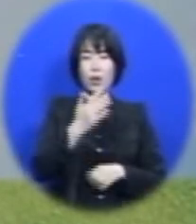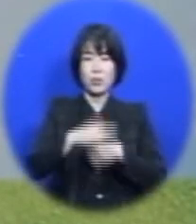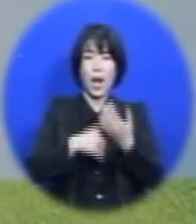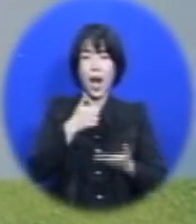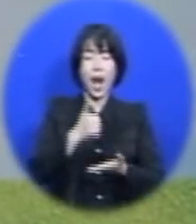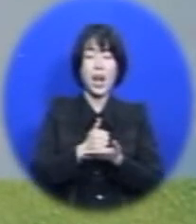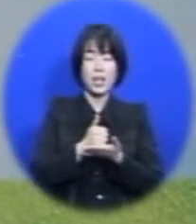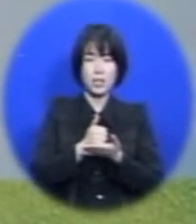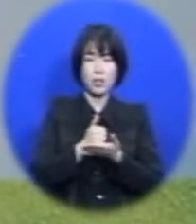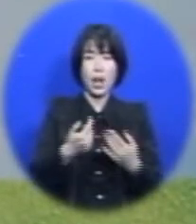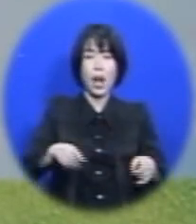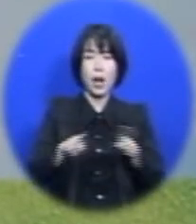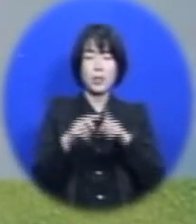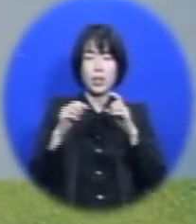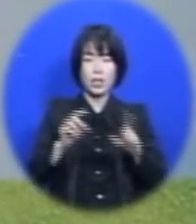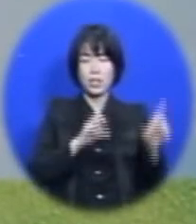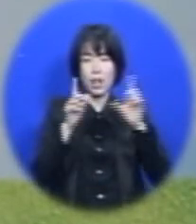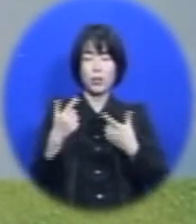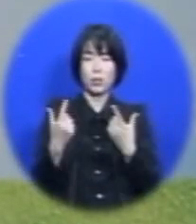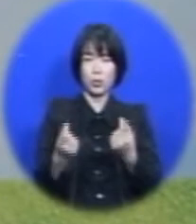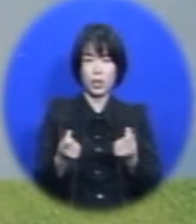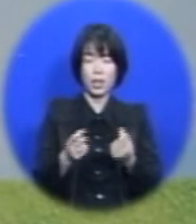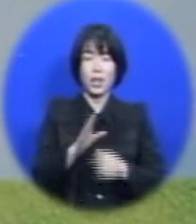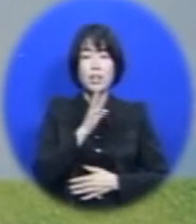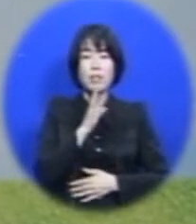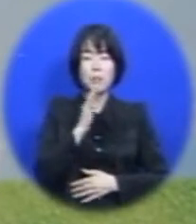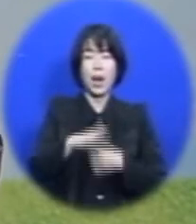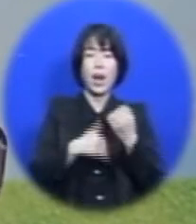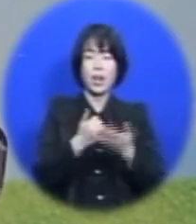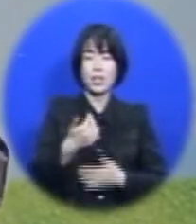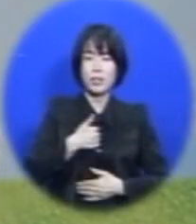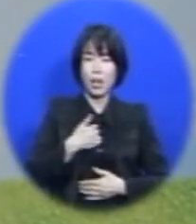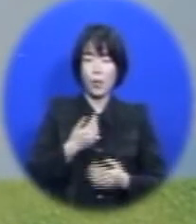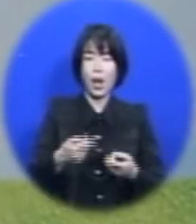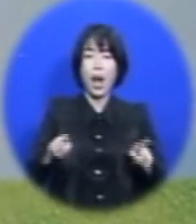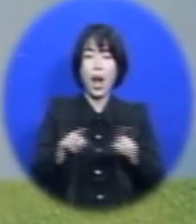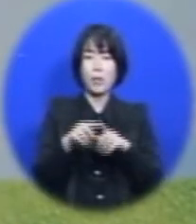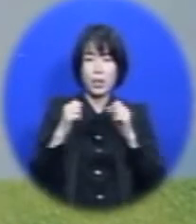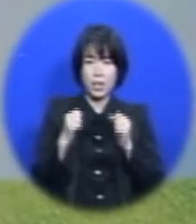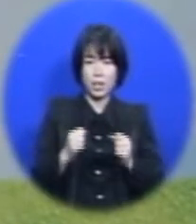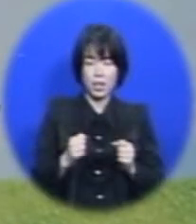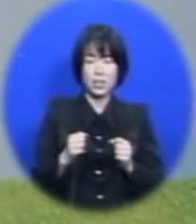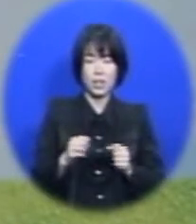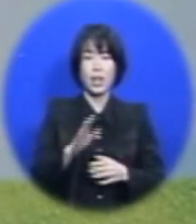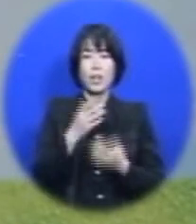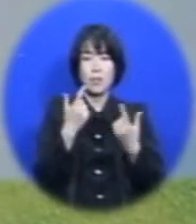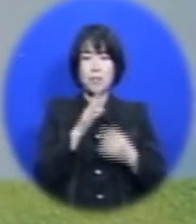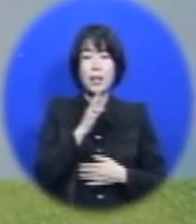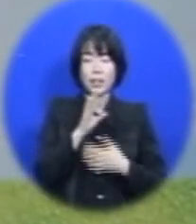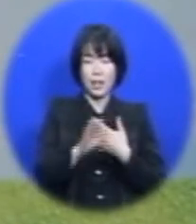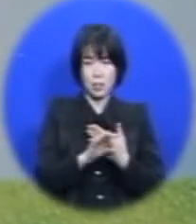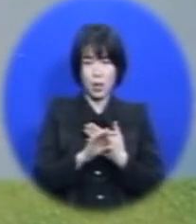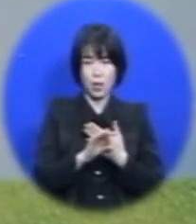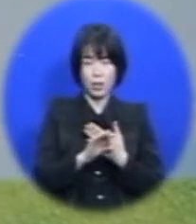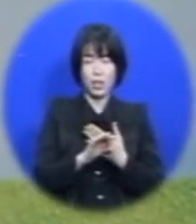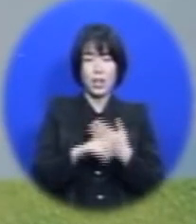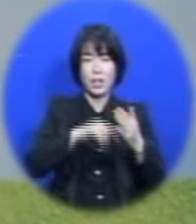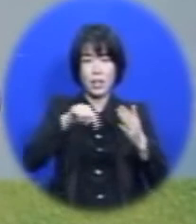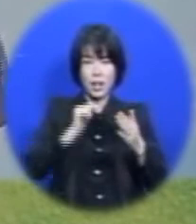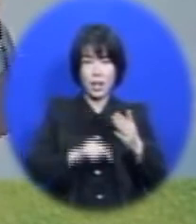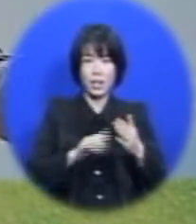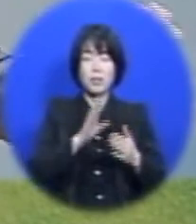함께 사는 것도 똑같습니다. 정말 하나님이 나와 함께 사는 게 사실이라면, 내 안에 계신 게 사실이라면